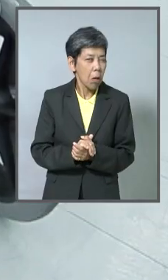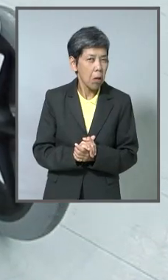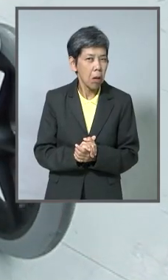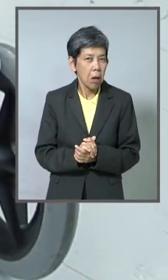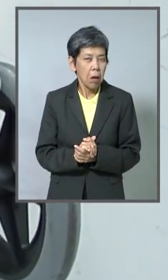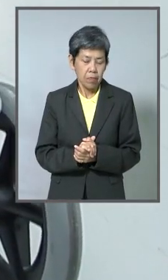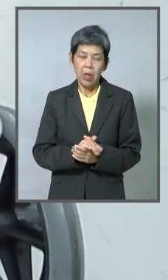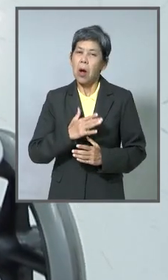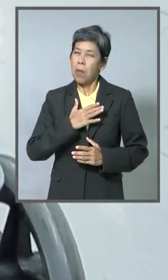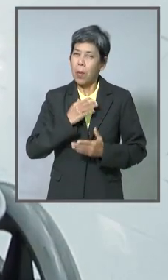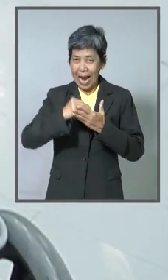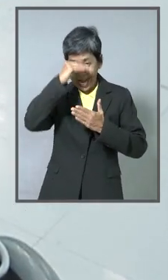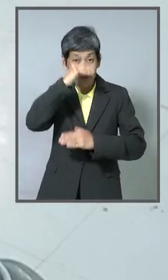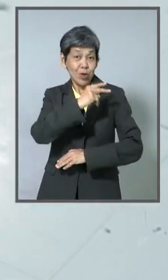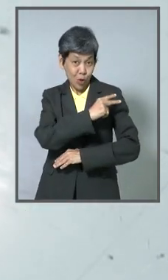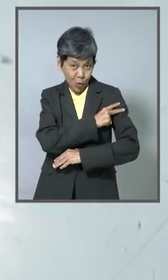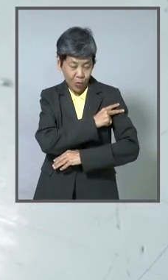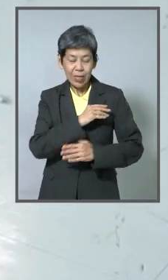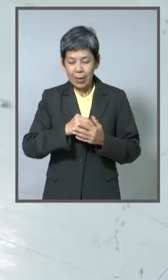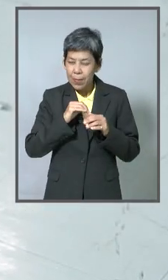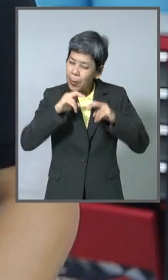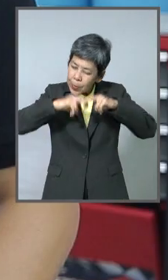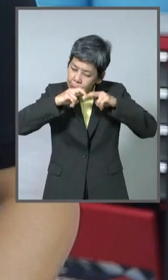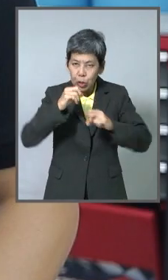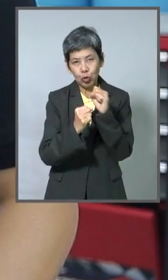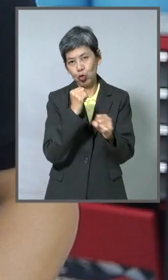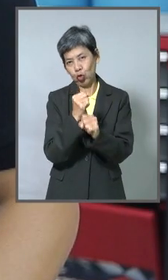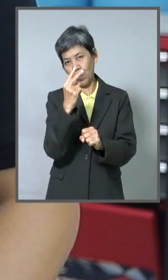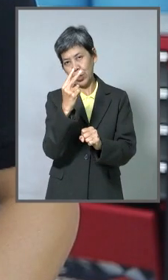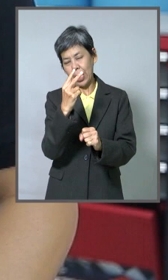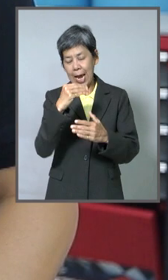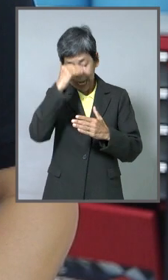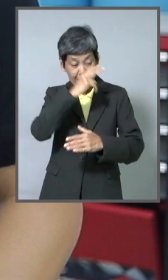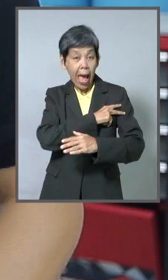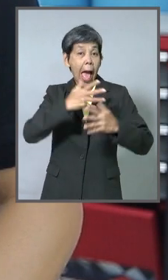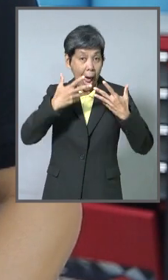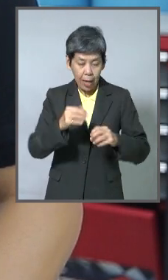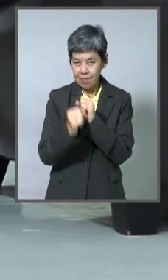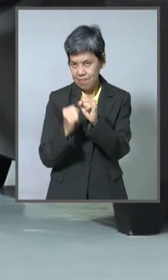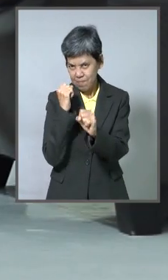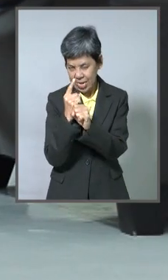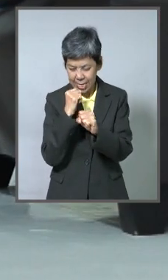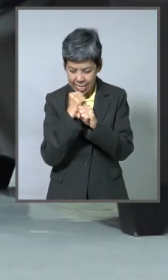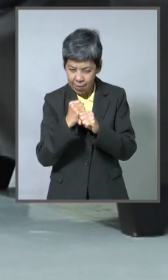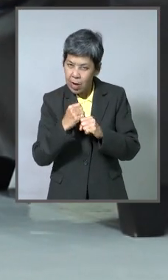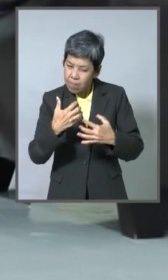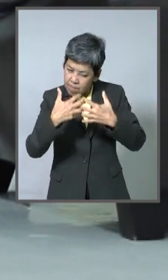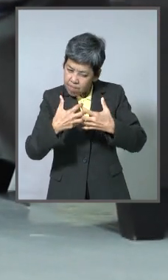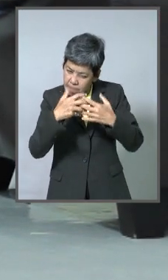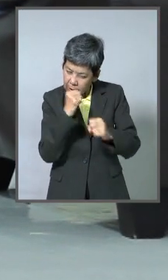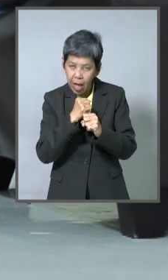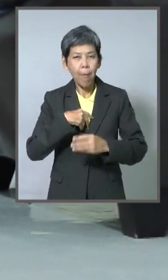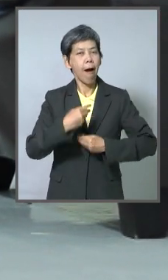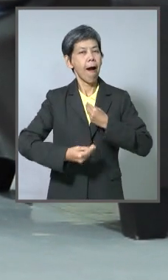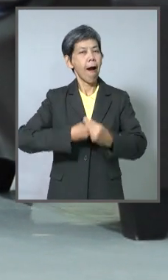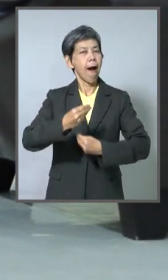พัฒนานานไหมล่ะคะเนี่ย ช่วงเรียนปริญญาโทนะครับก็ใช้เวลาประมาณ2ปีแล้วหลังจากที่เรียนจบโทแล้วครับอีก1ปีในการพัฒ